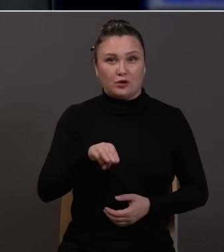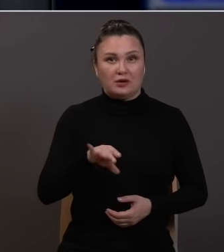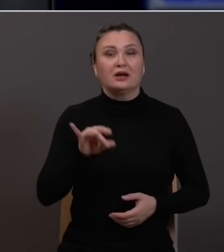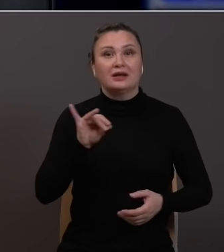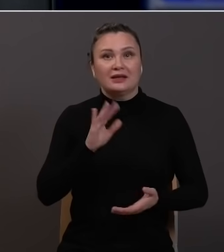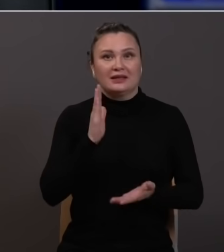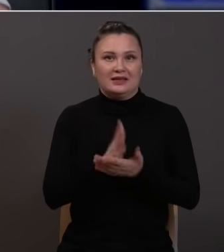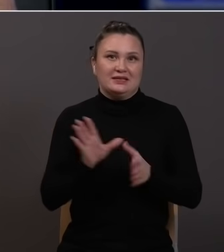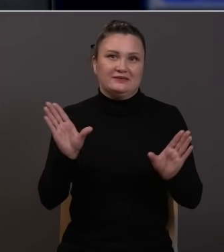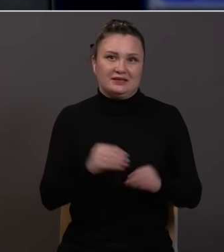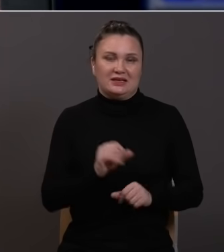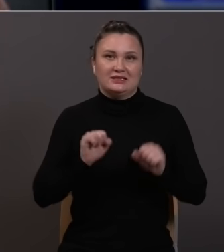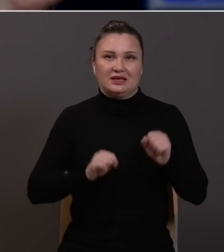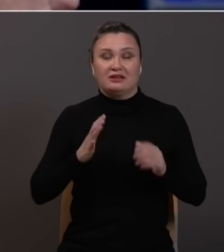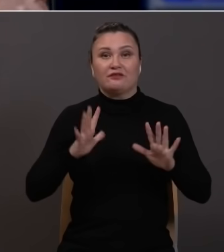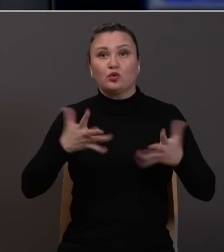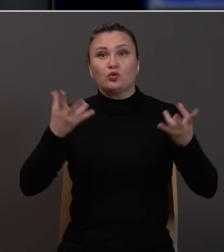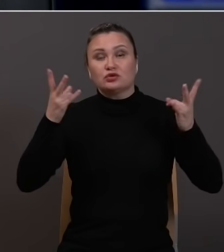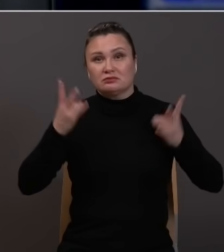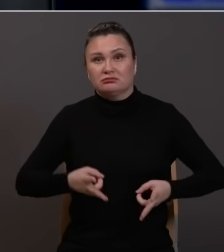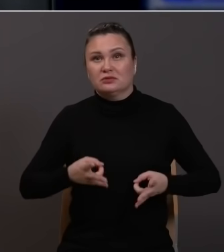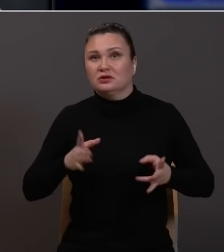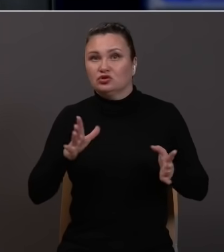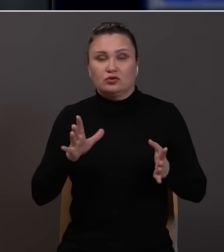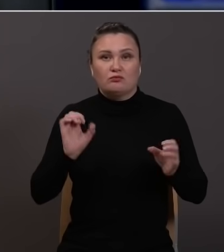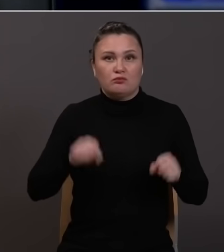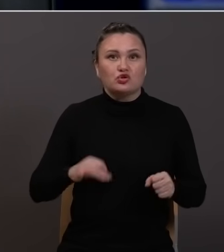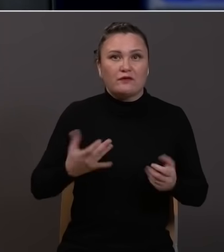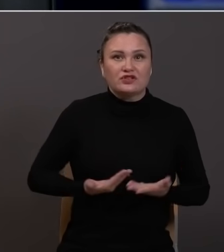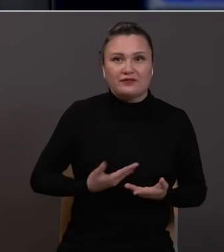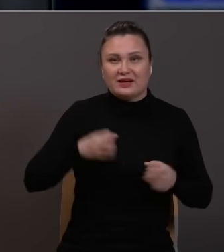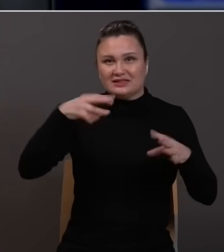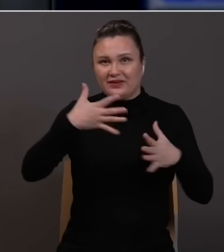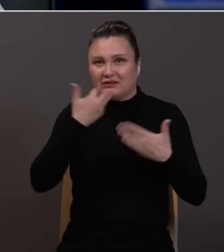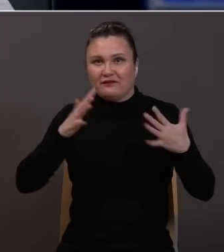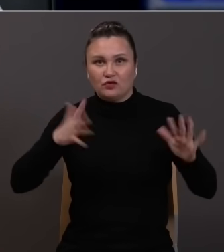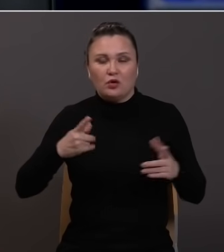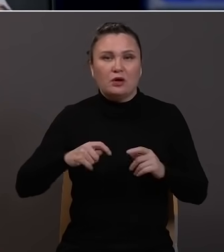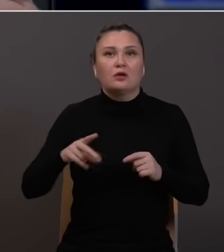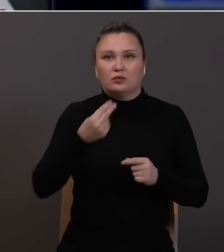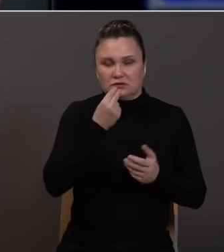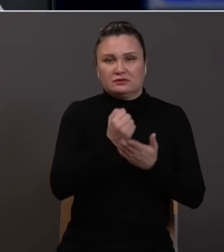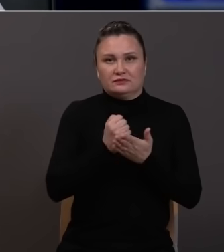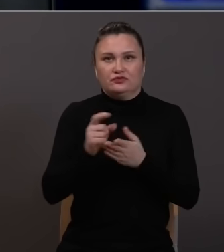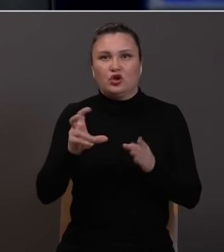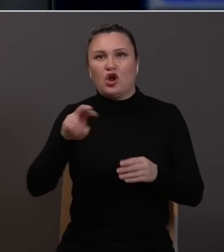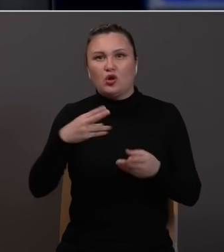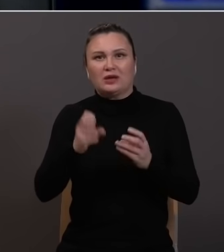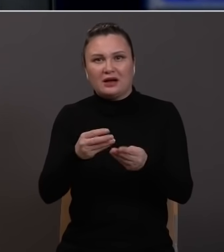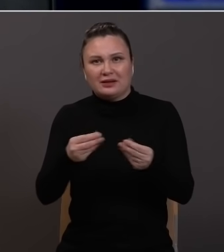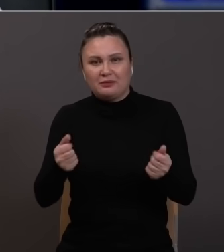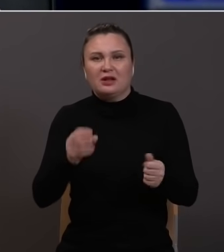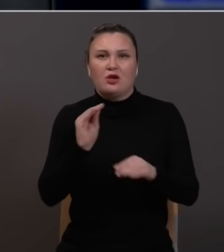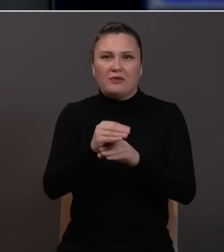есть все средства, вот в случае, если случится апокалипсис, мы еще можем там выживать, вот эти все сублиматы, топить лед, добавлять